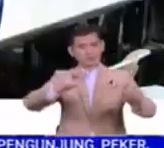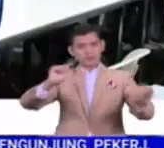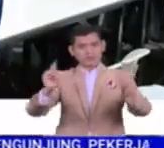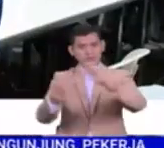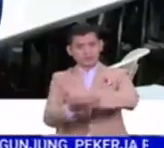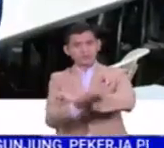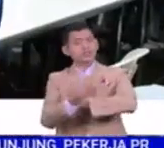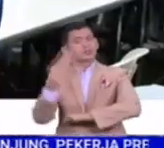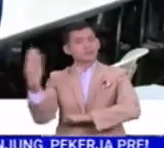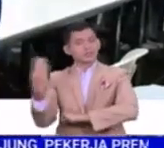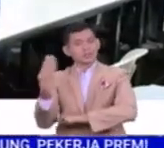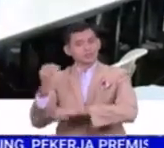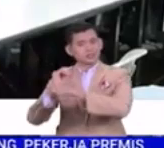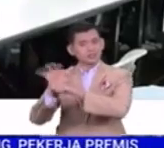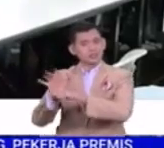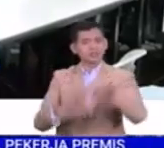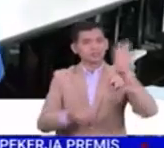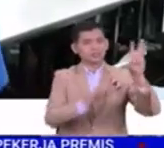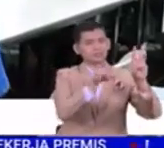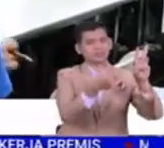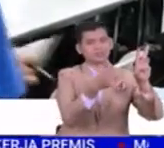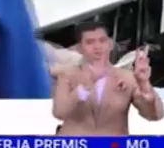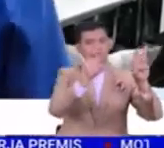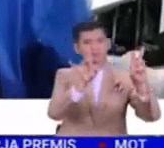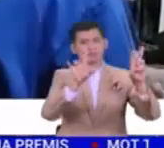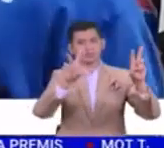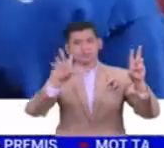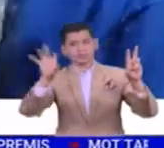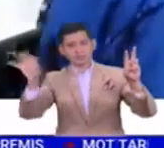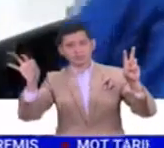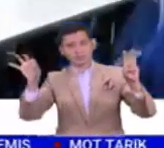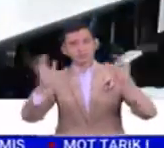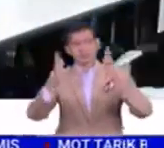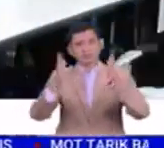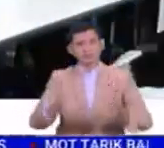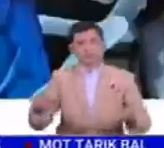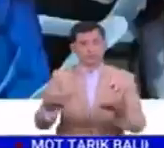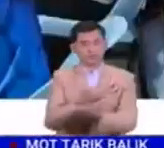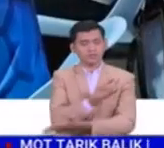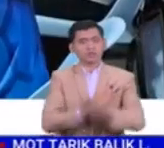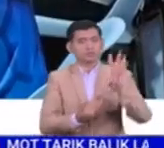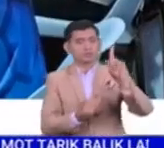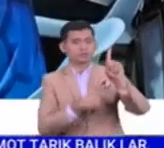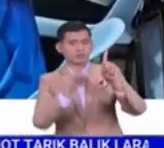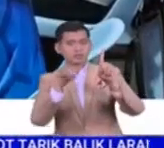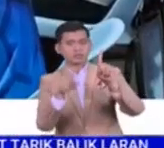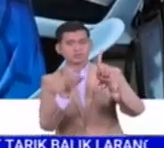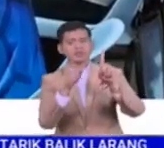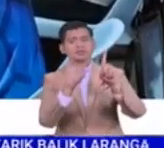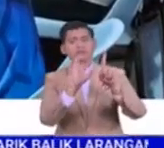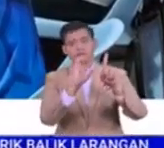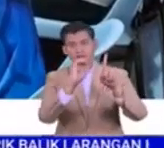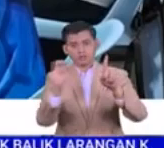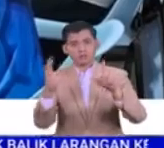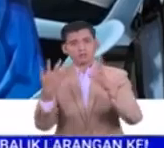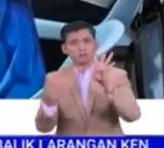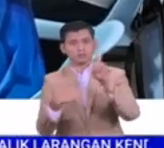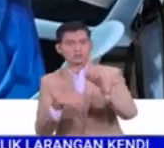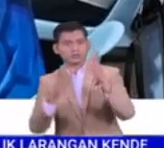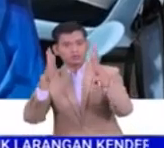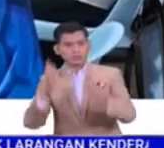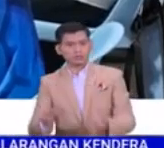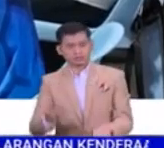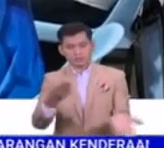ke endemik sebanyak 6,839 kes baharu dan 41 kes kematian COVID-19